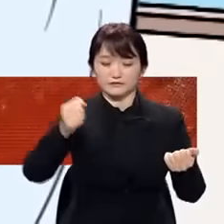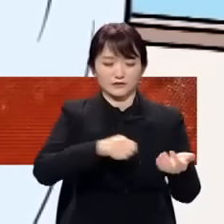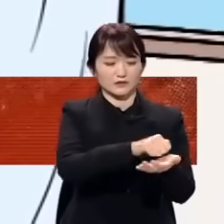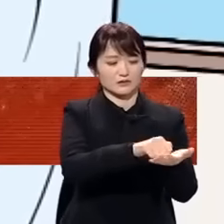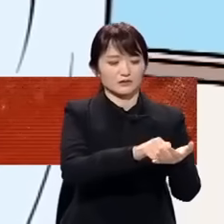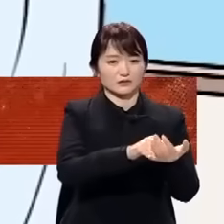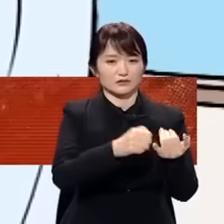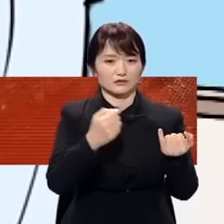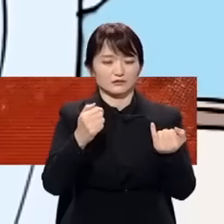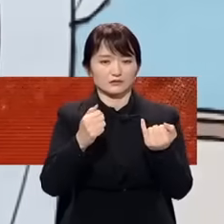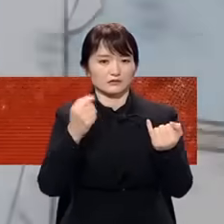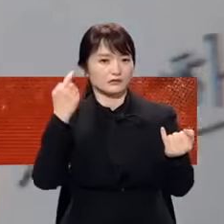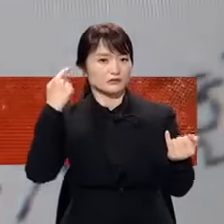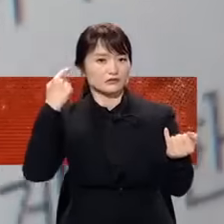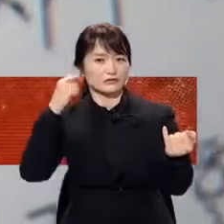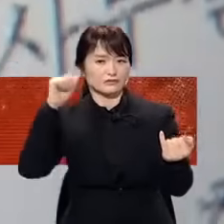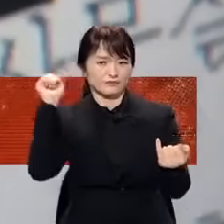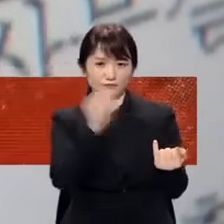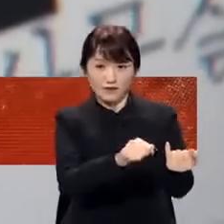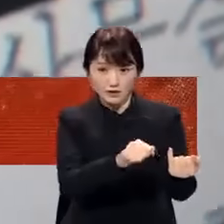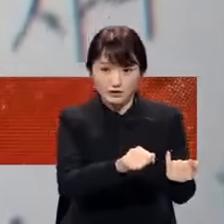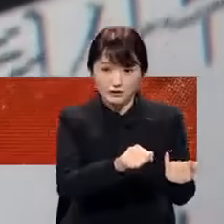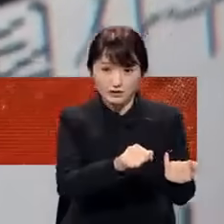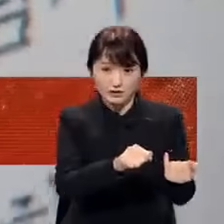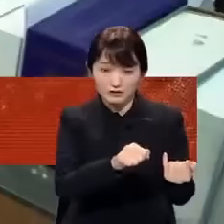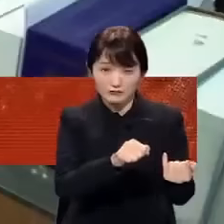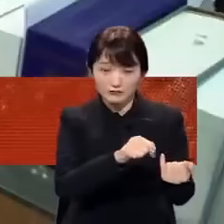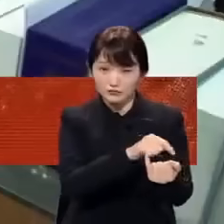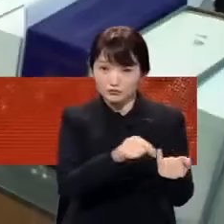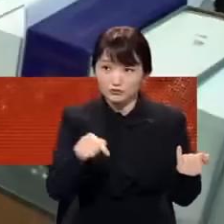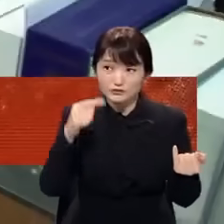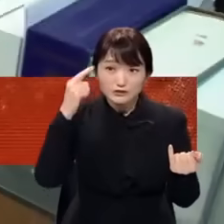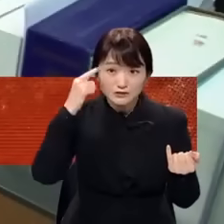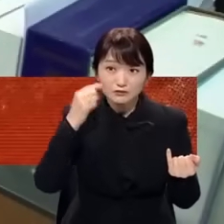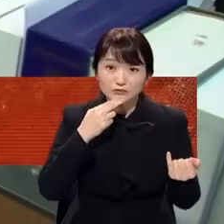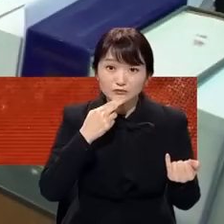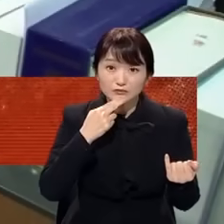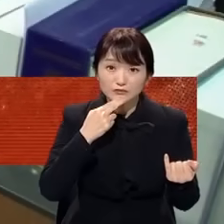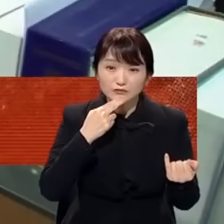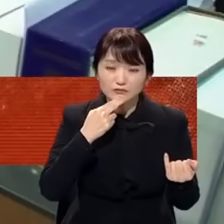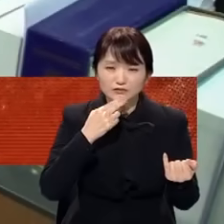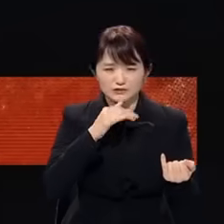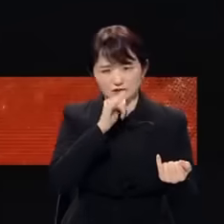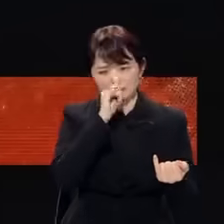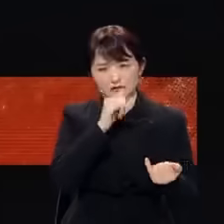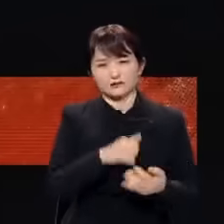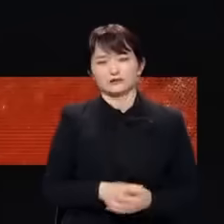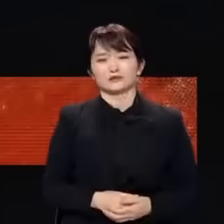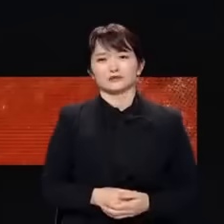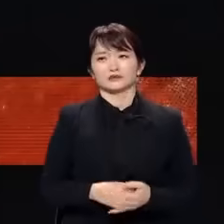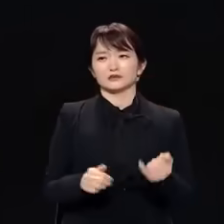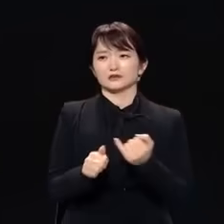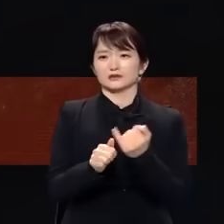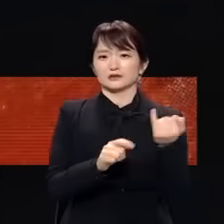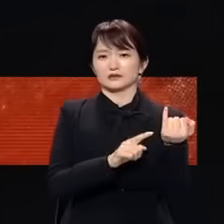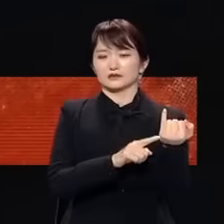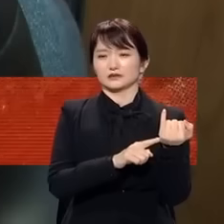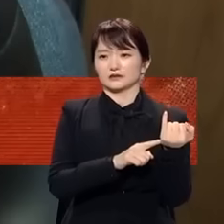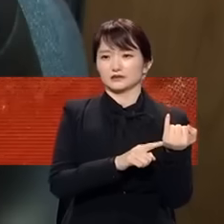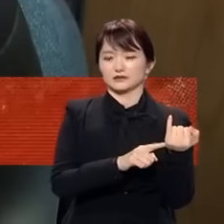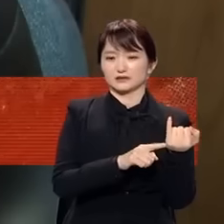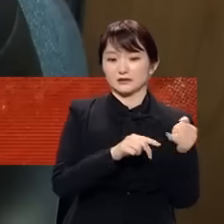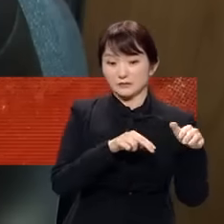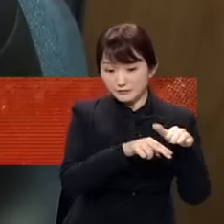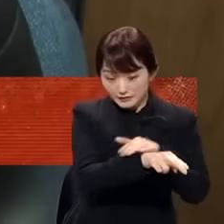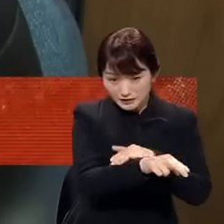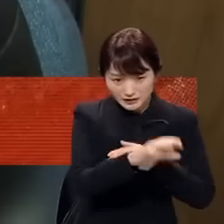때리면 살례 의사가 없는 건가요 그리고 아내는 필사적으로 그 상황에서 피해